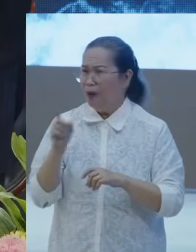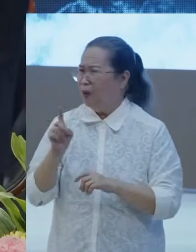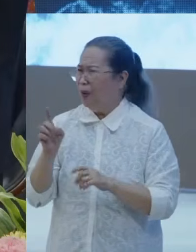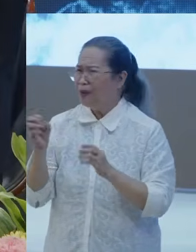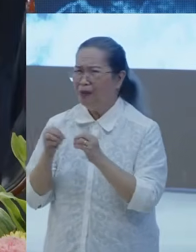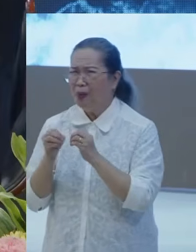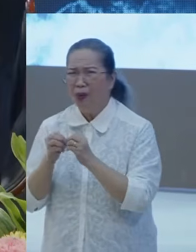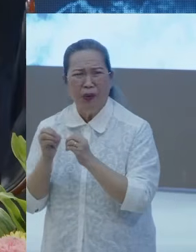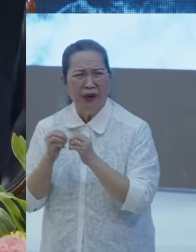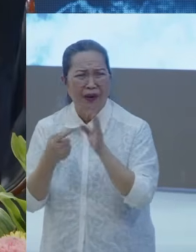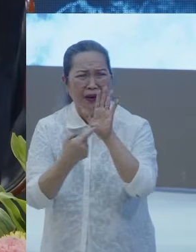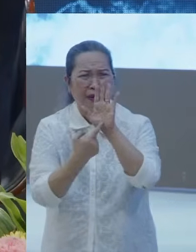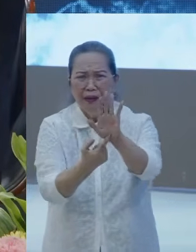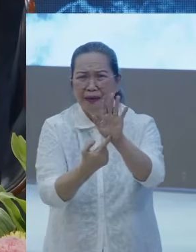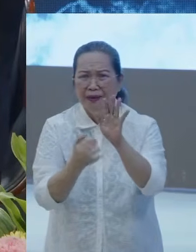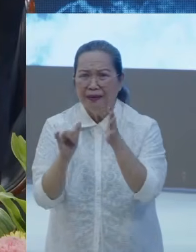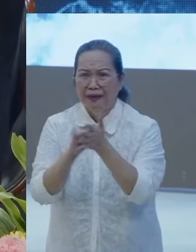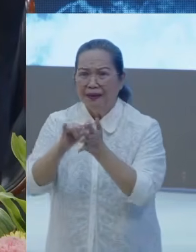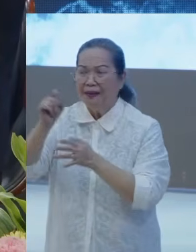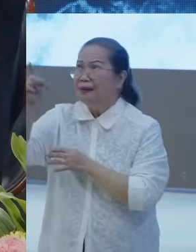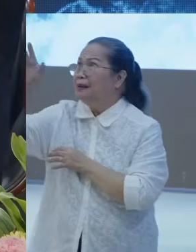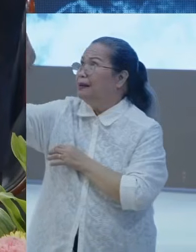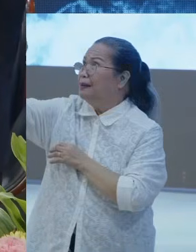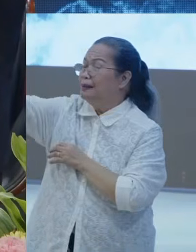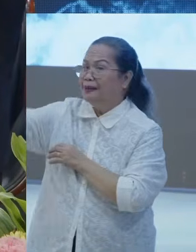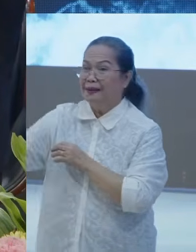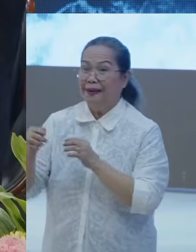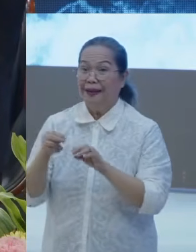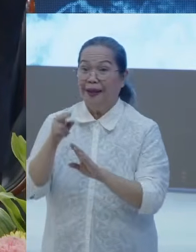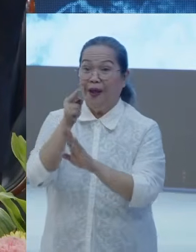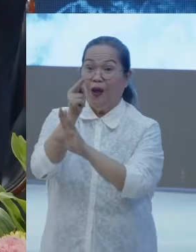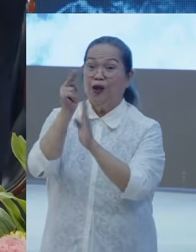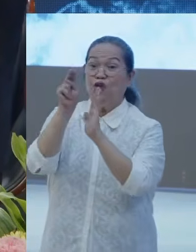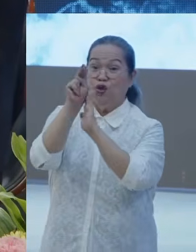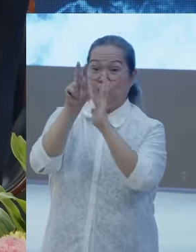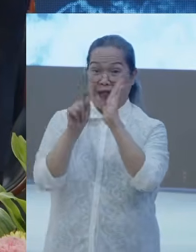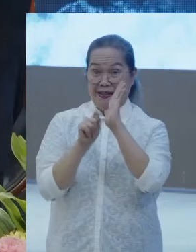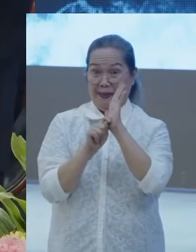Well, sa ibang part ng New Testament,